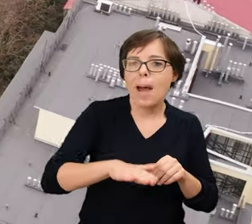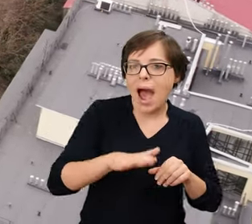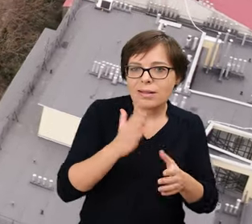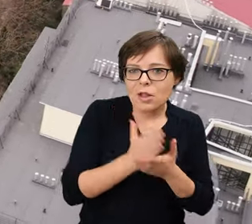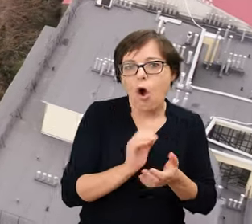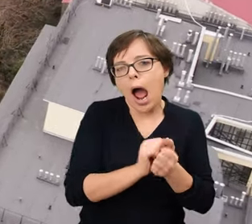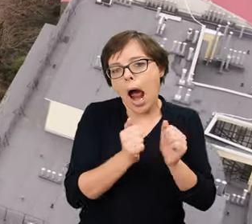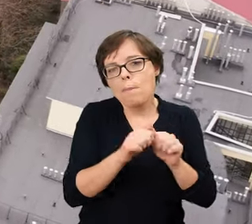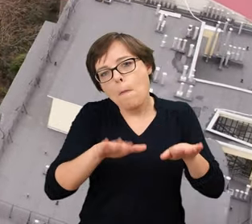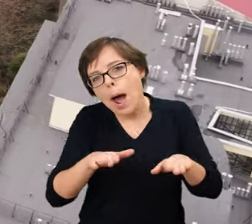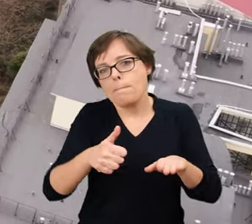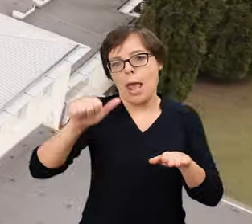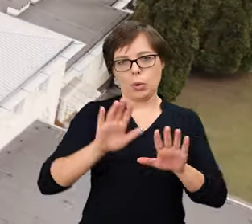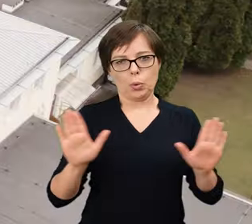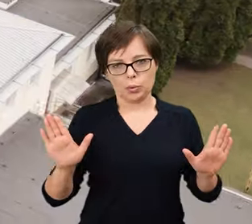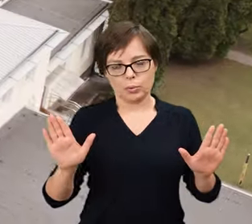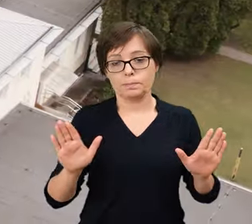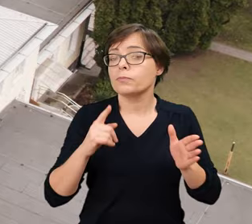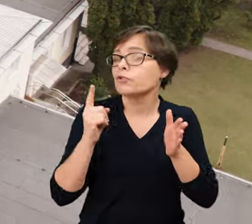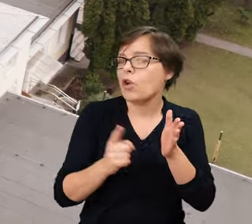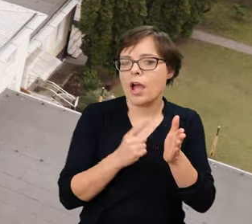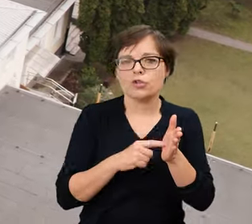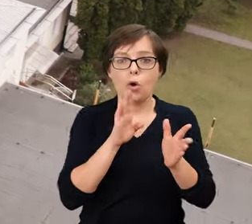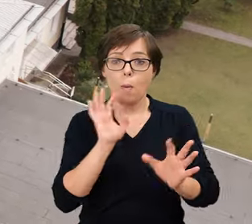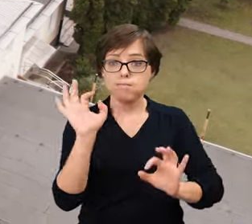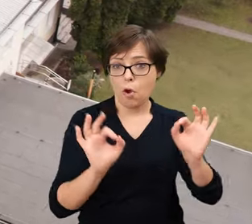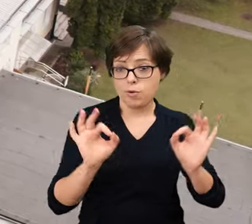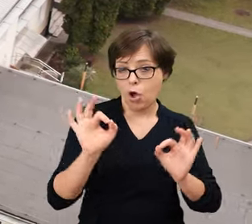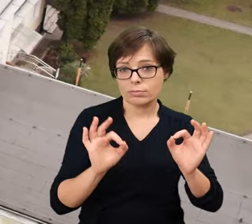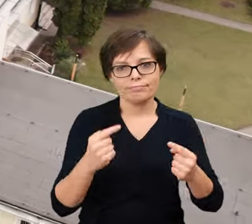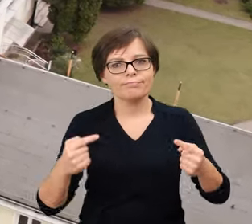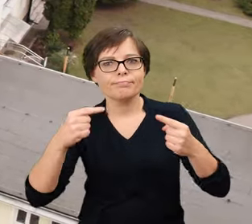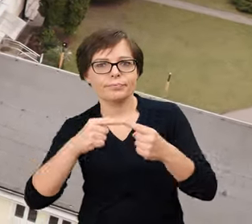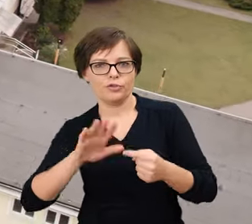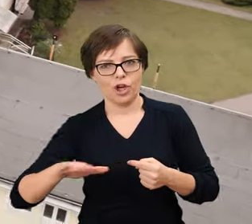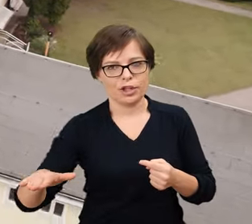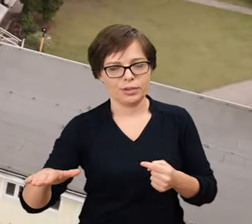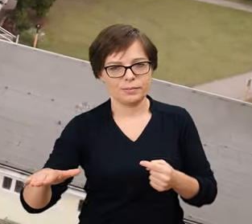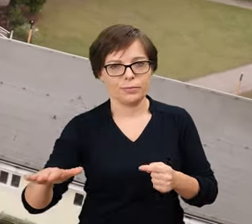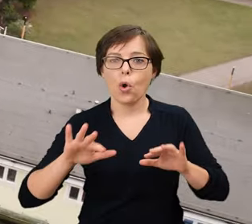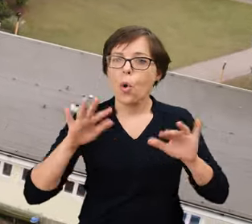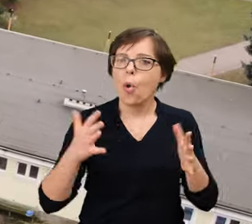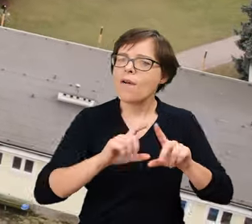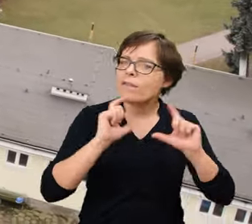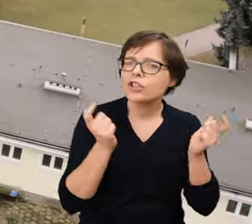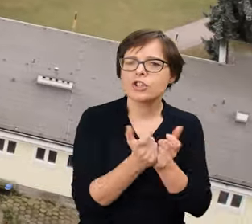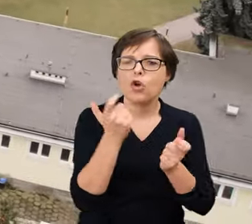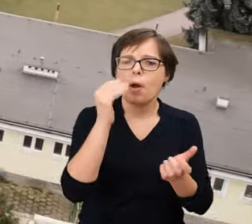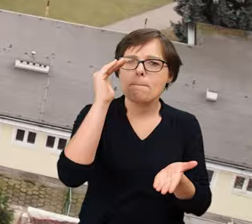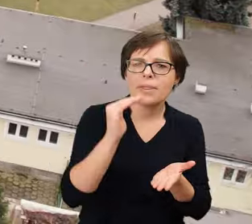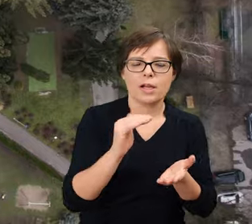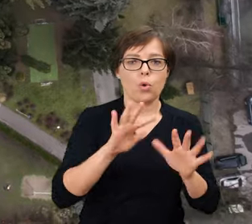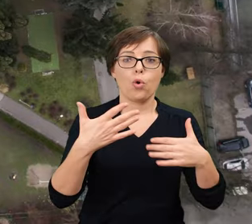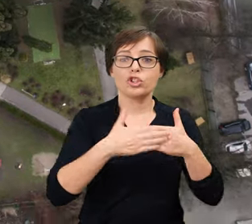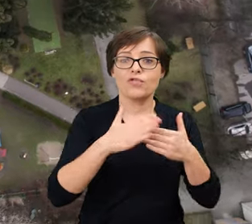jednopiętrowe. Bardzo często też się zdarza, że mają proporcje dostosowane do proporcji użytkowników. Czyli wszystko jest trochę mniejsze. Mniejsze